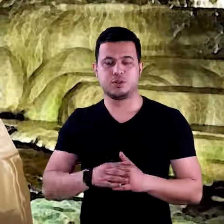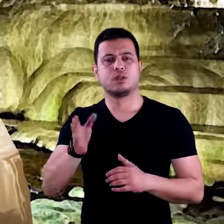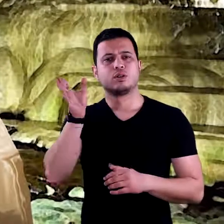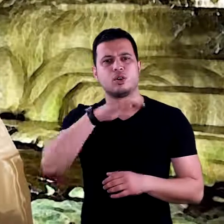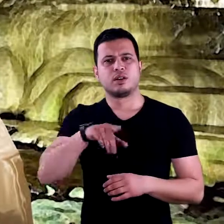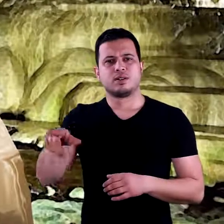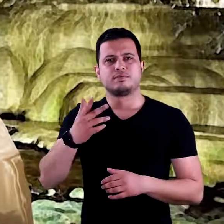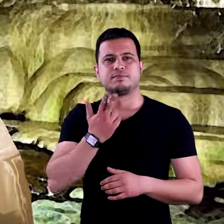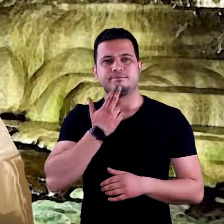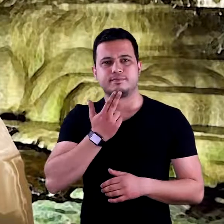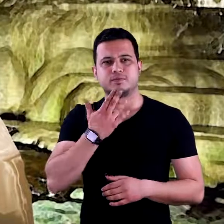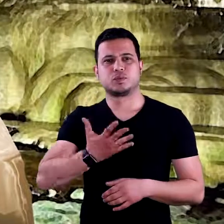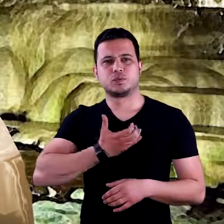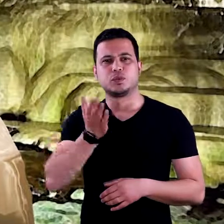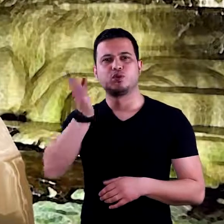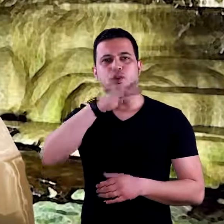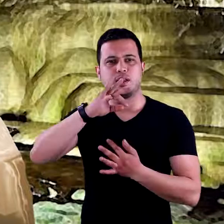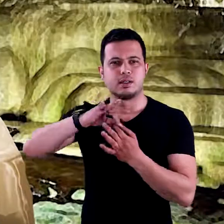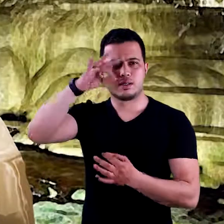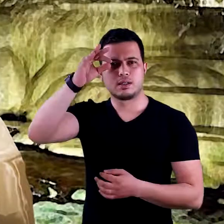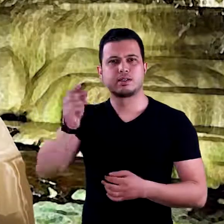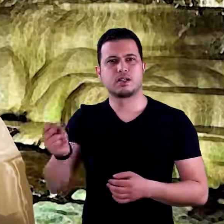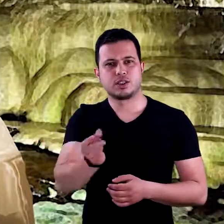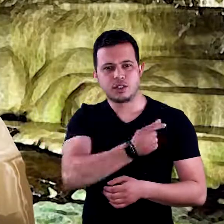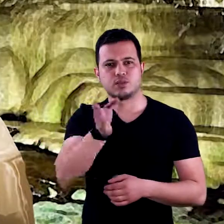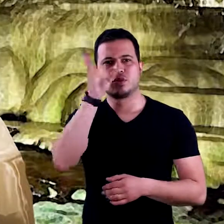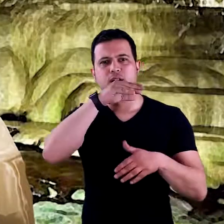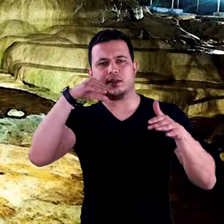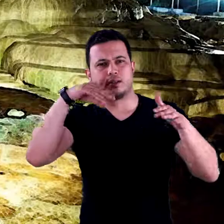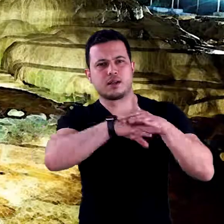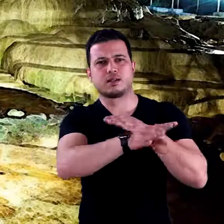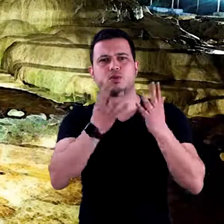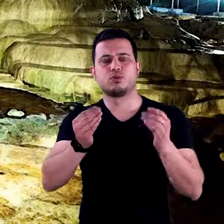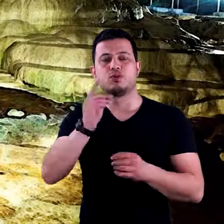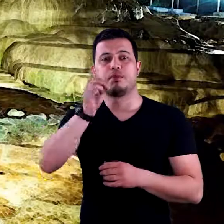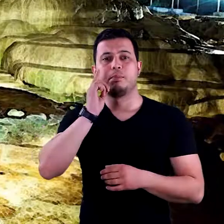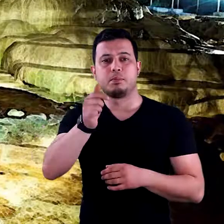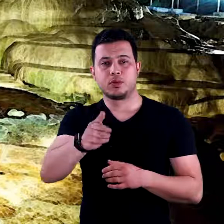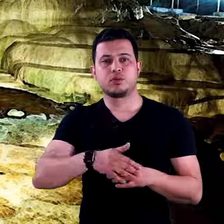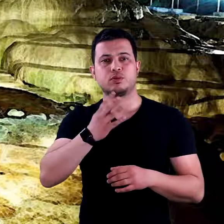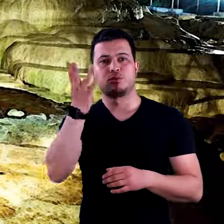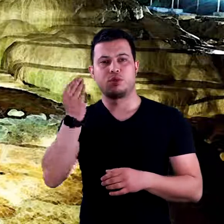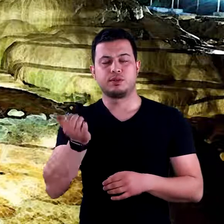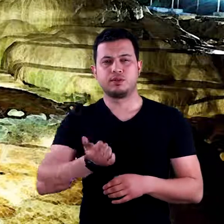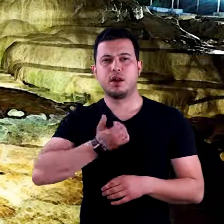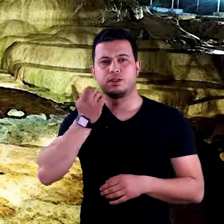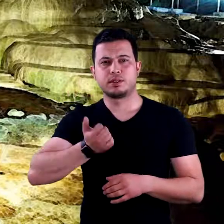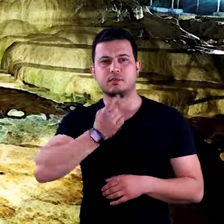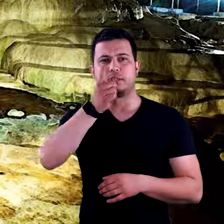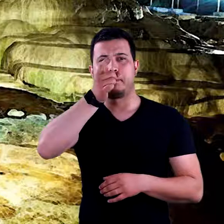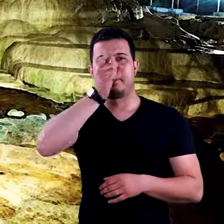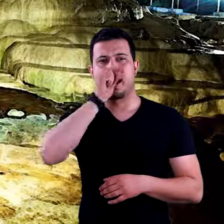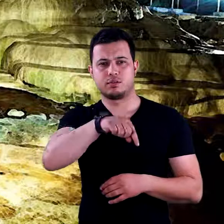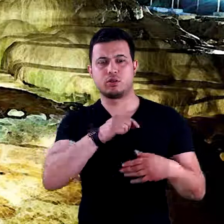Zavallı kız artık insanlardan kaçıp saklanır olmuş. Bir gün çok yakışıklı bir prens